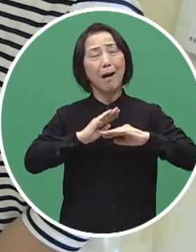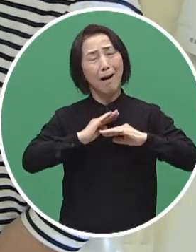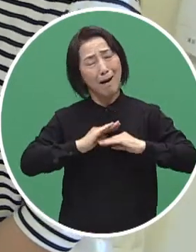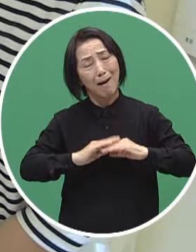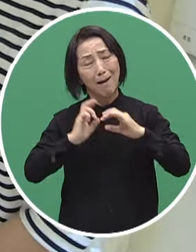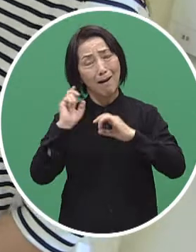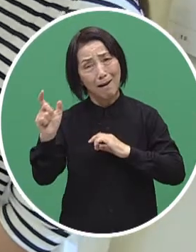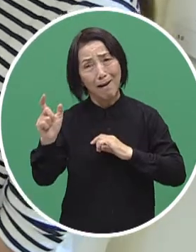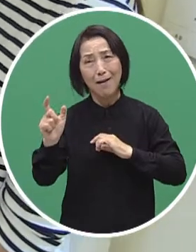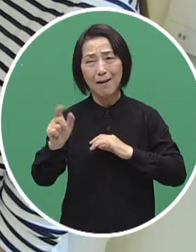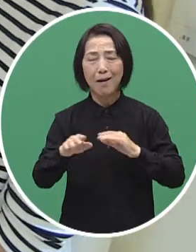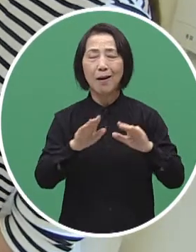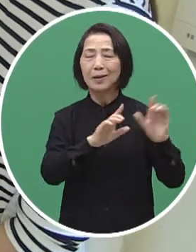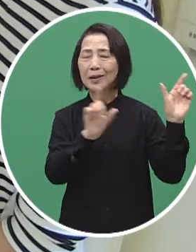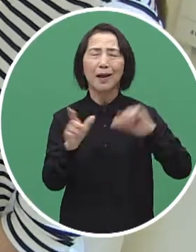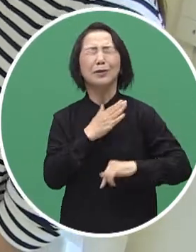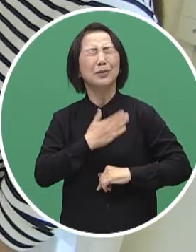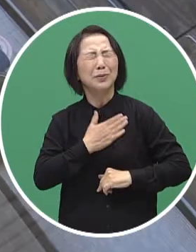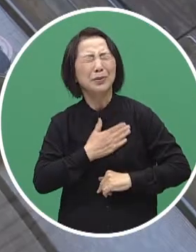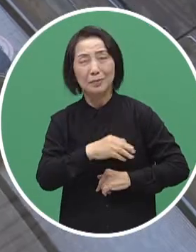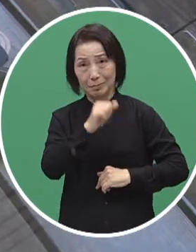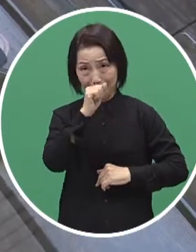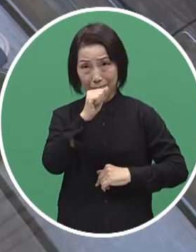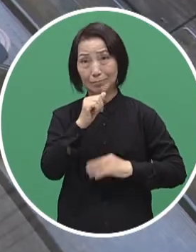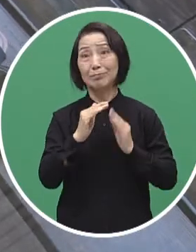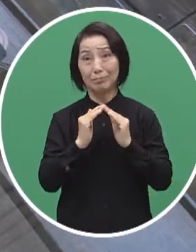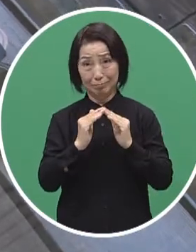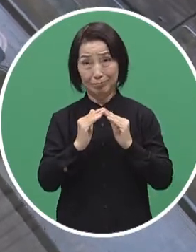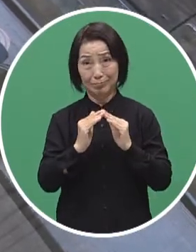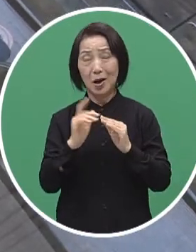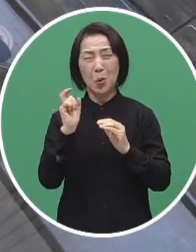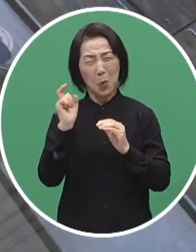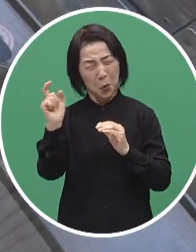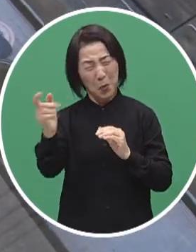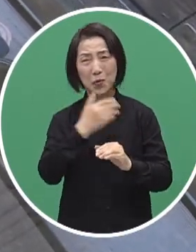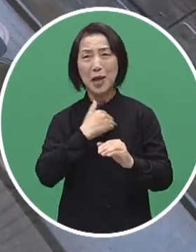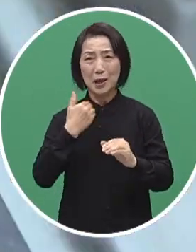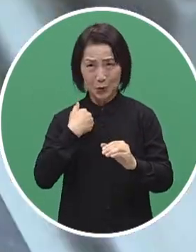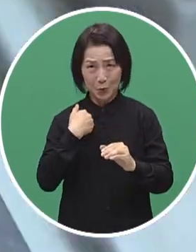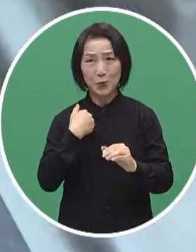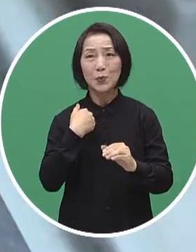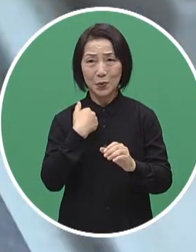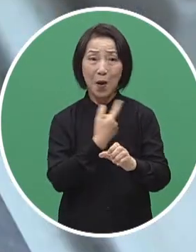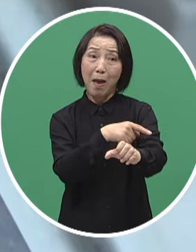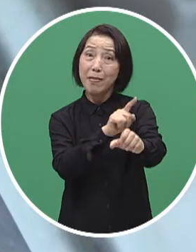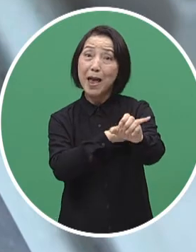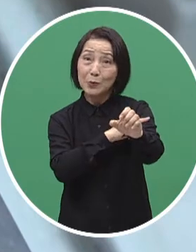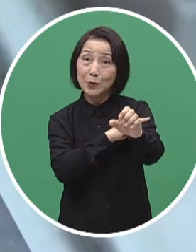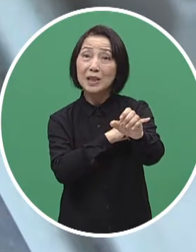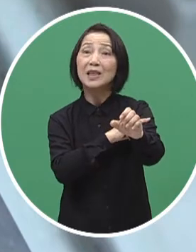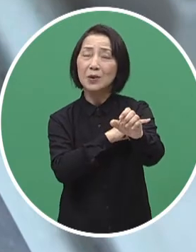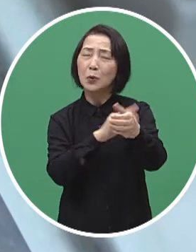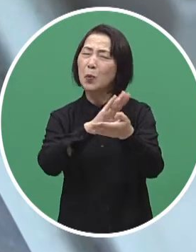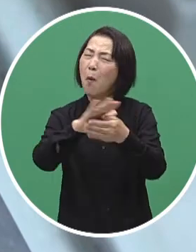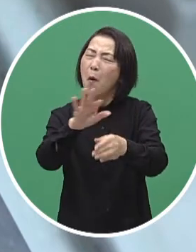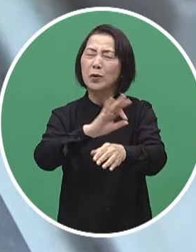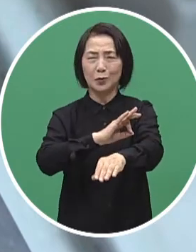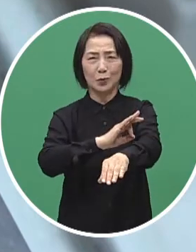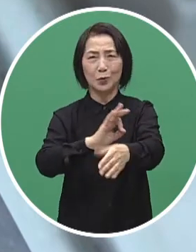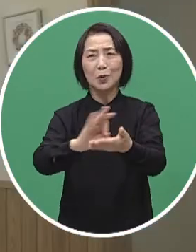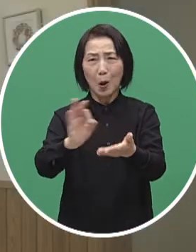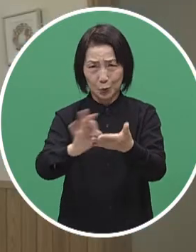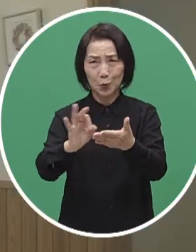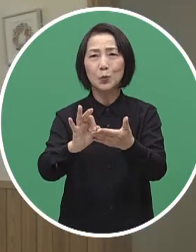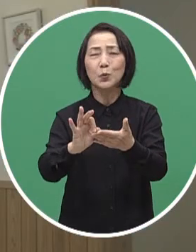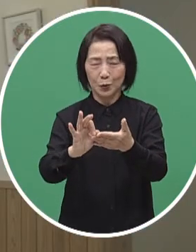年間安定をして住みやすくなったというふうに思います持続可能なみんなでそのエネルギーをうまく使って